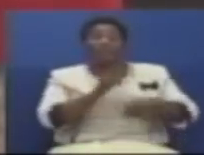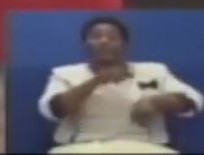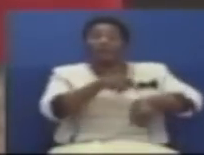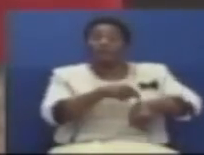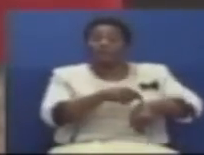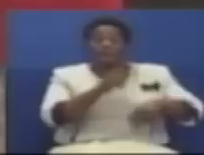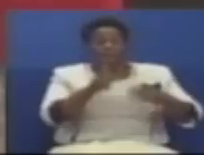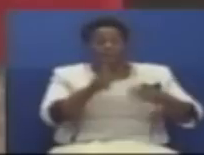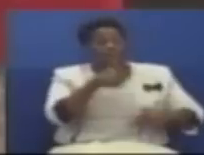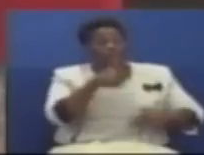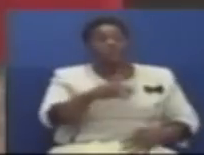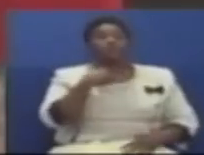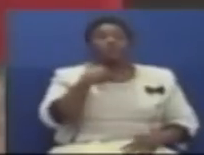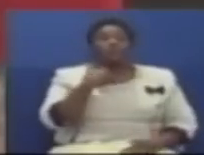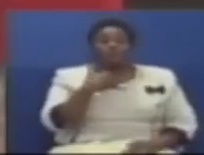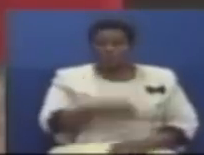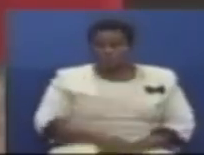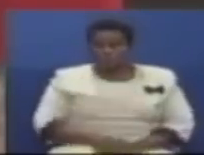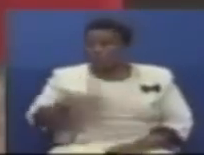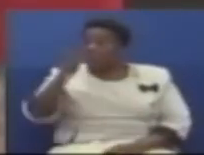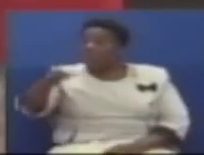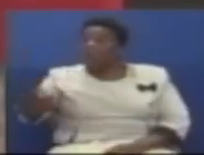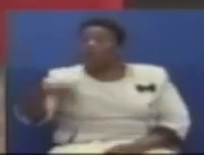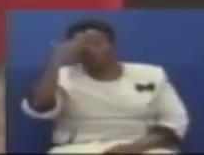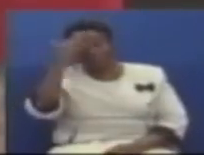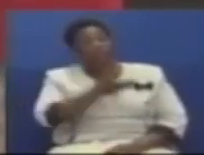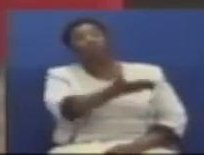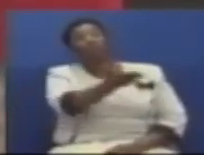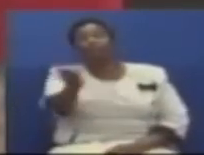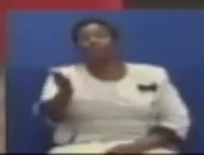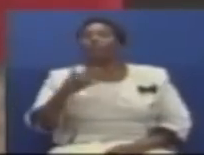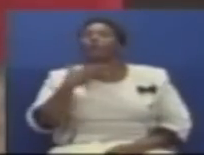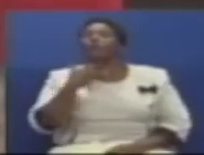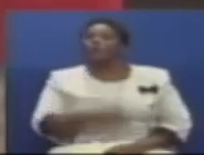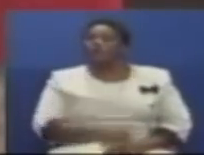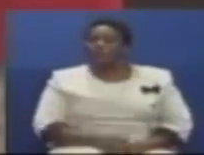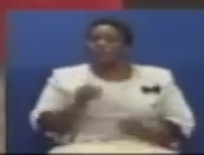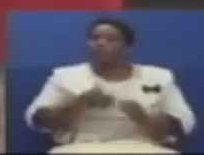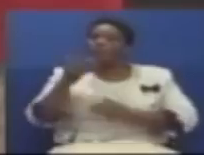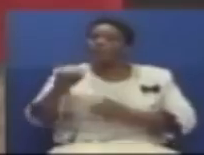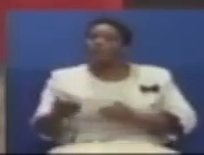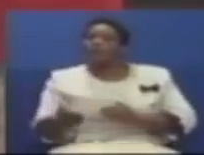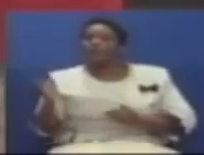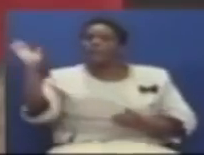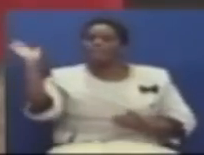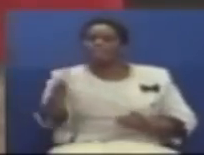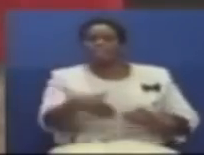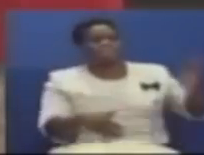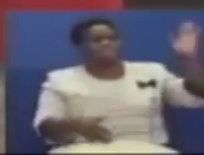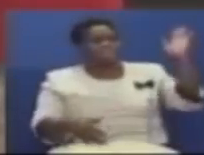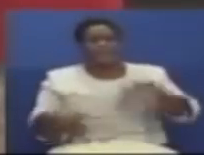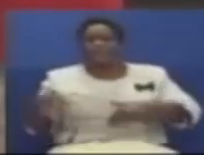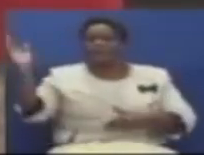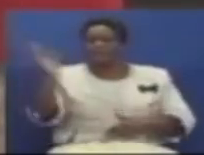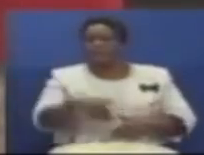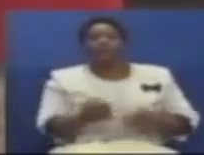viongozi watakuwa waongo na watu watawajua kuwa waongo, lakini watawapigia makofi na kuwachinjia nyama ili hali